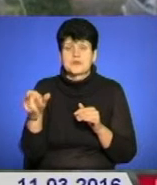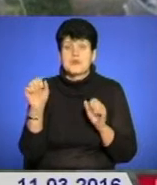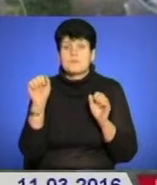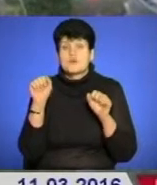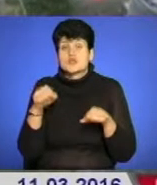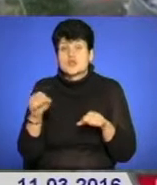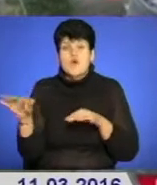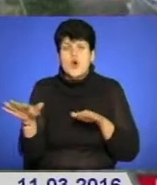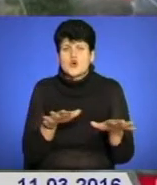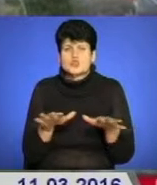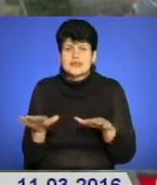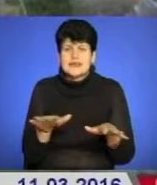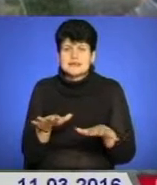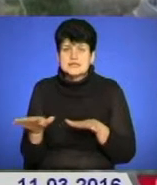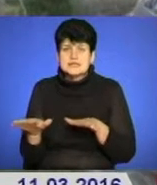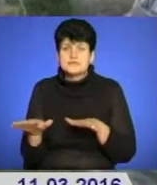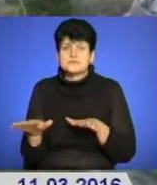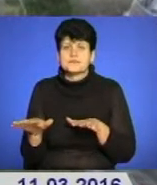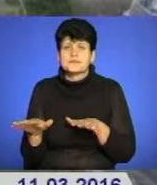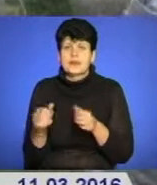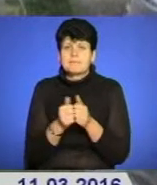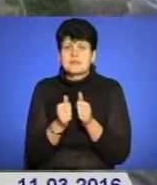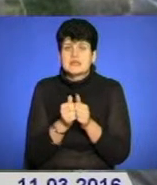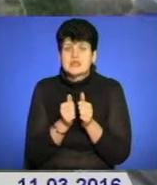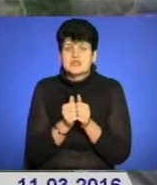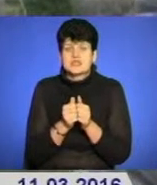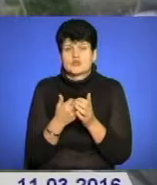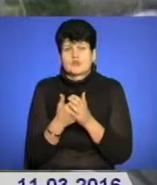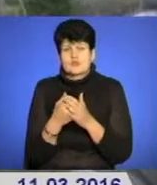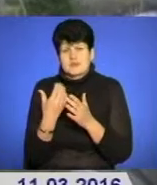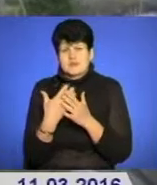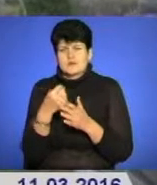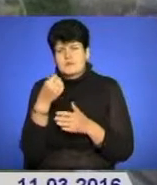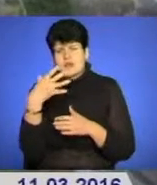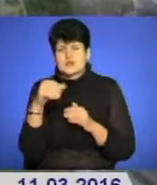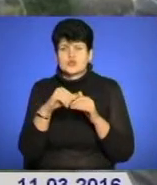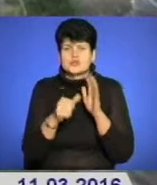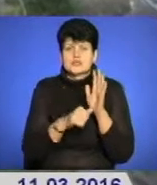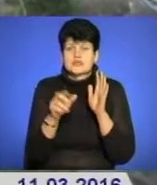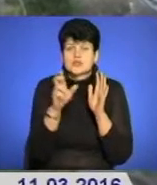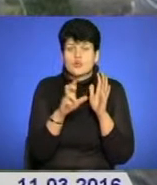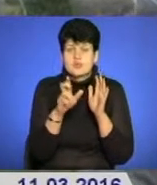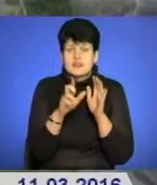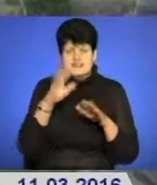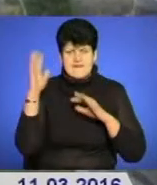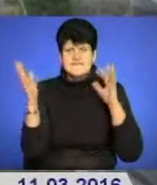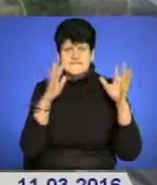можливо, ожеледиться, і ближче до 15-16 березня поривчастий вітер.